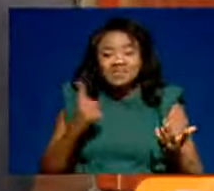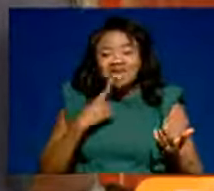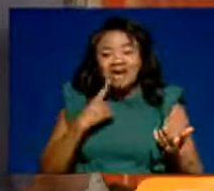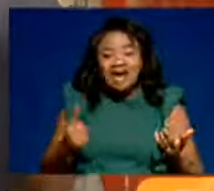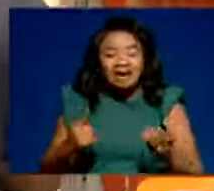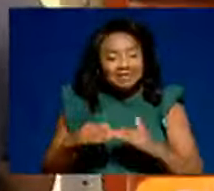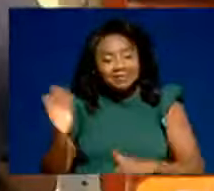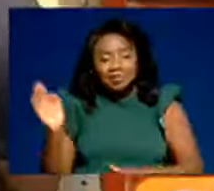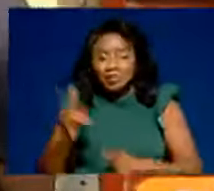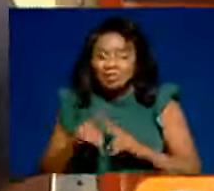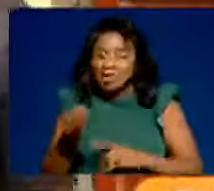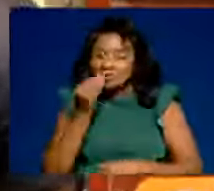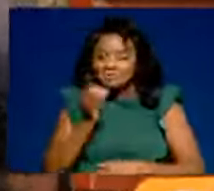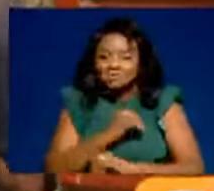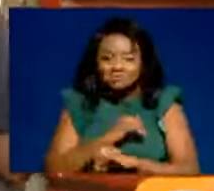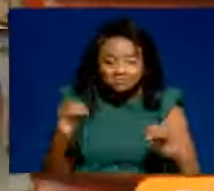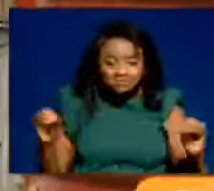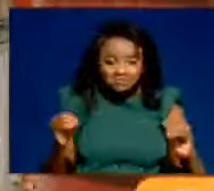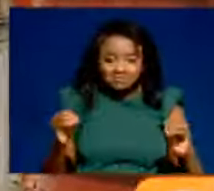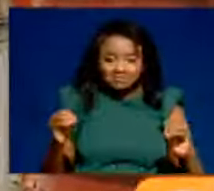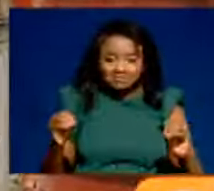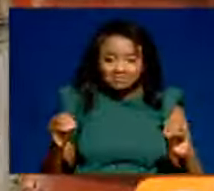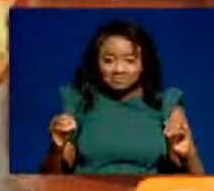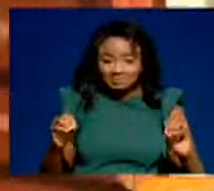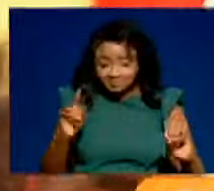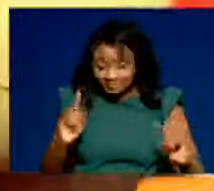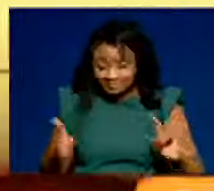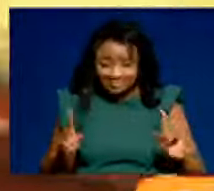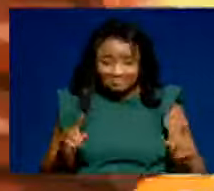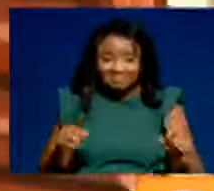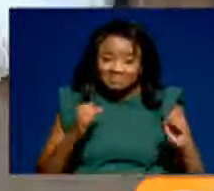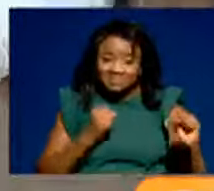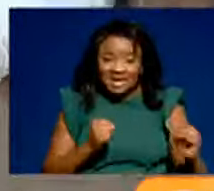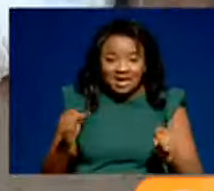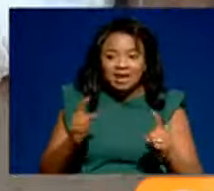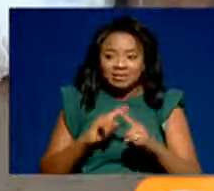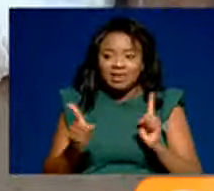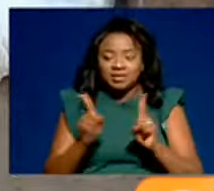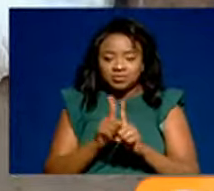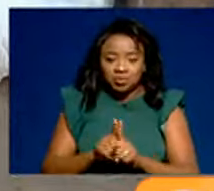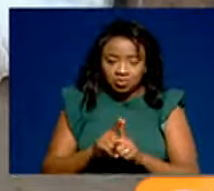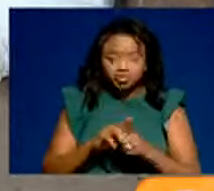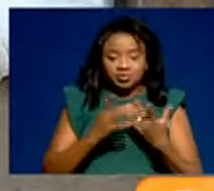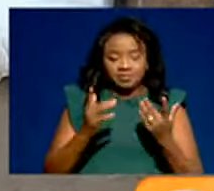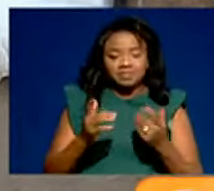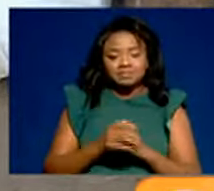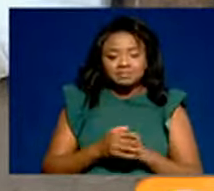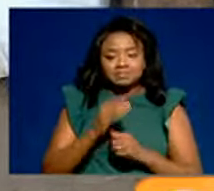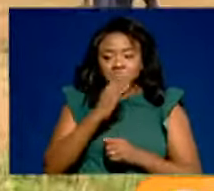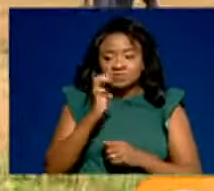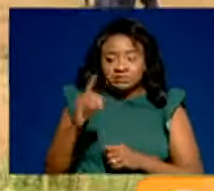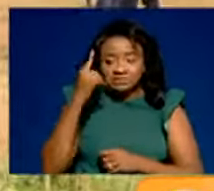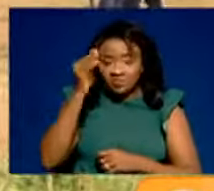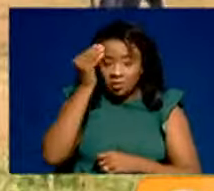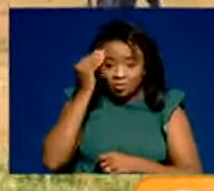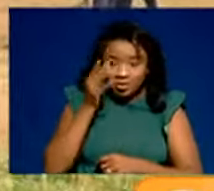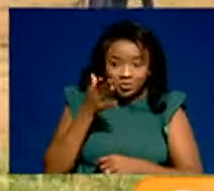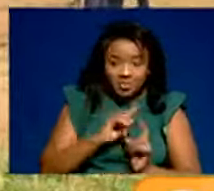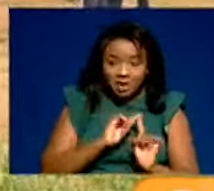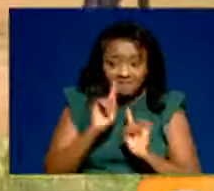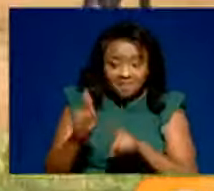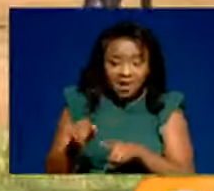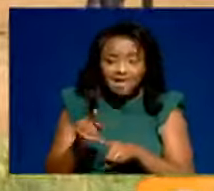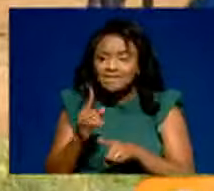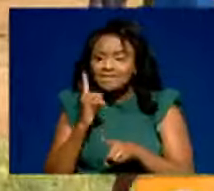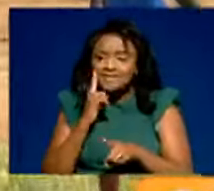zikilazimika kushirikiana na wenzao kuokoa hali ya uhaba wa chakula, katibu wa elimu Belio Kipsang aliyezuru eneo hili ametoa hakikisho